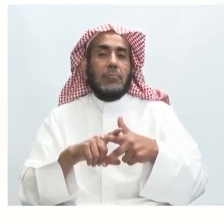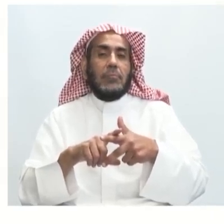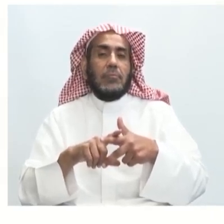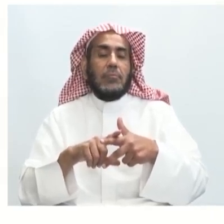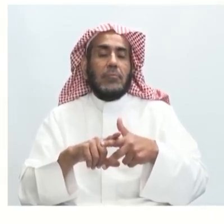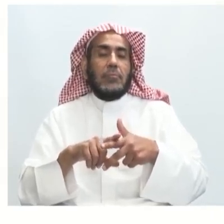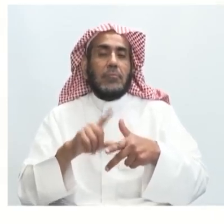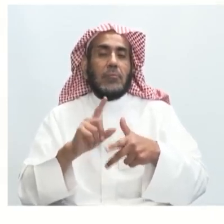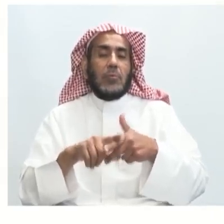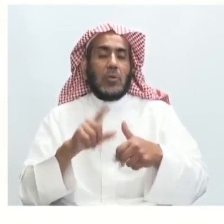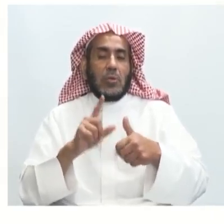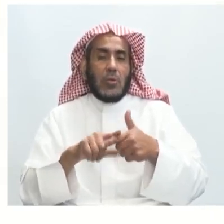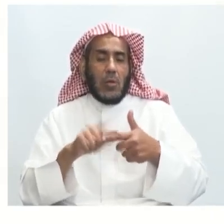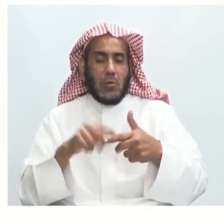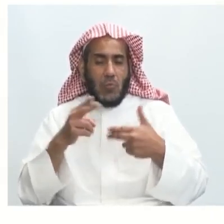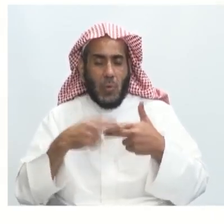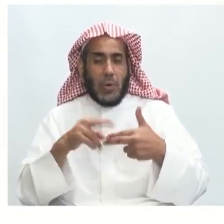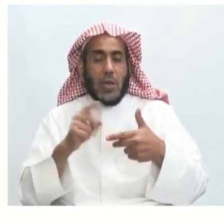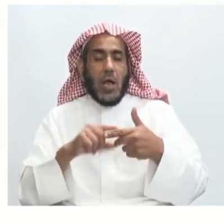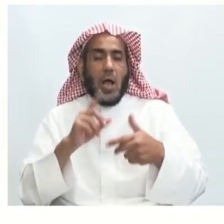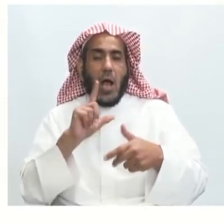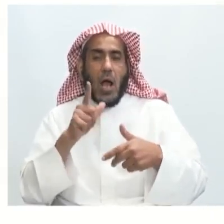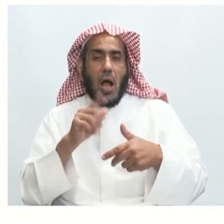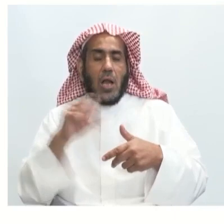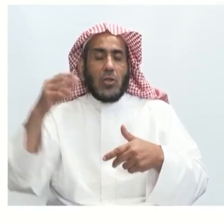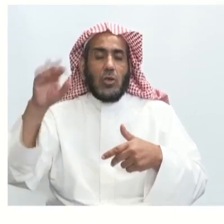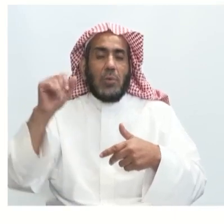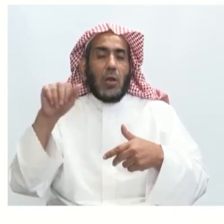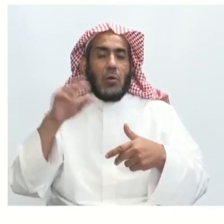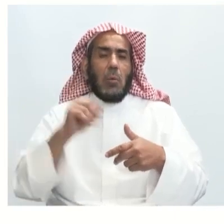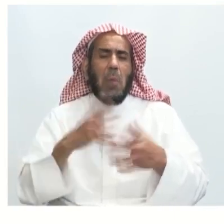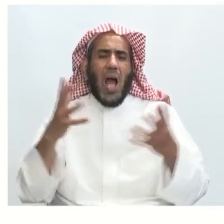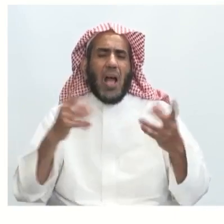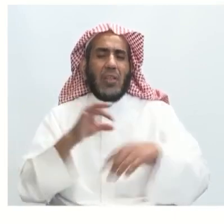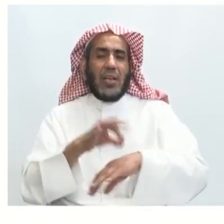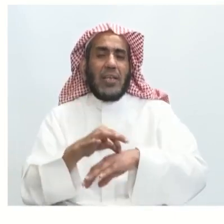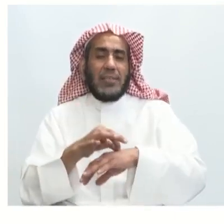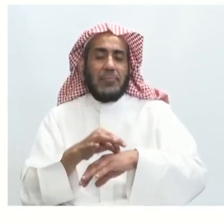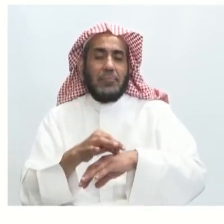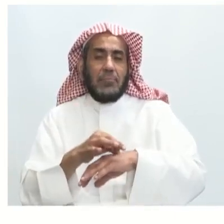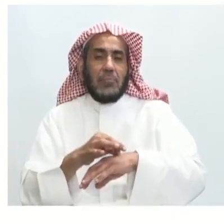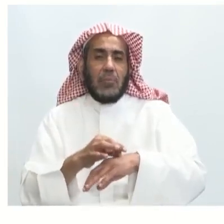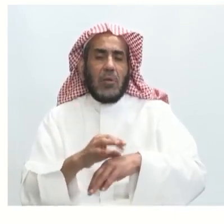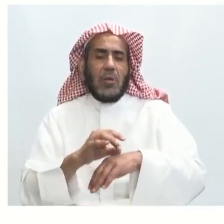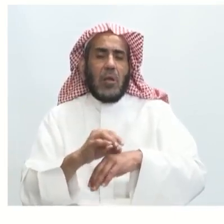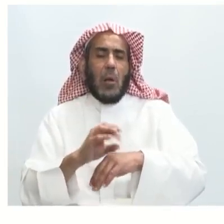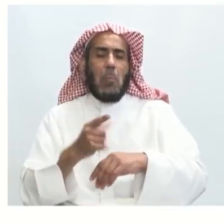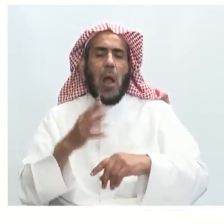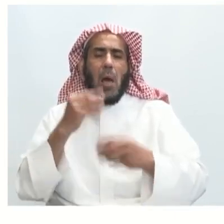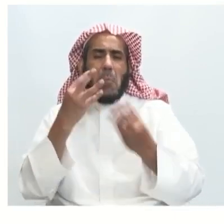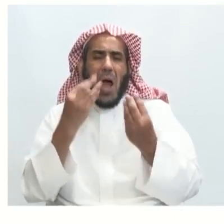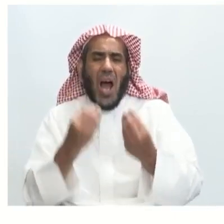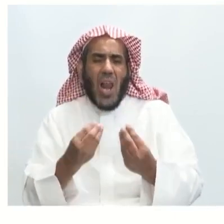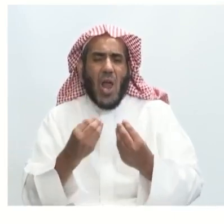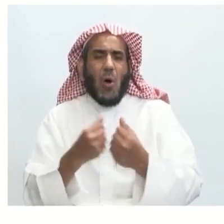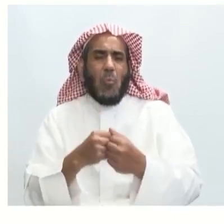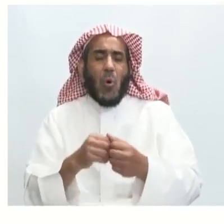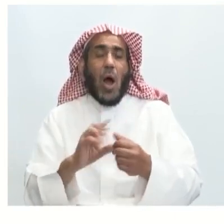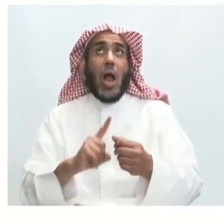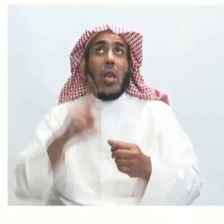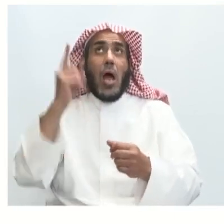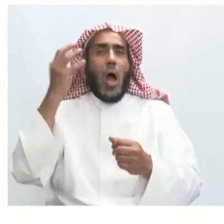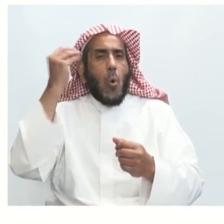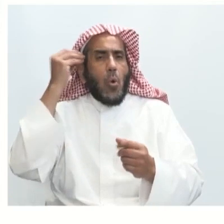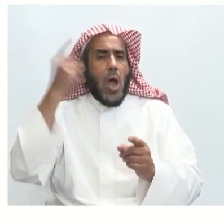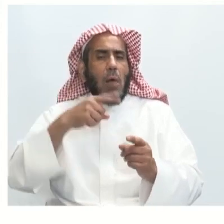هنا تردد المخاطب في قبول الخبر قال دعبل الخزاعي ما اكثر الناس لا بل ما اقلهم الله